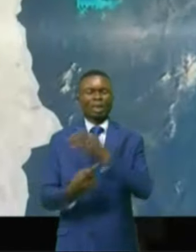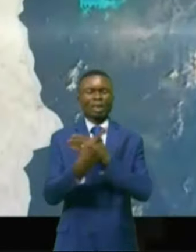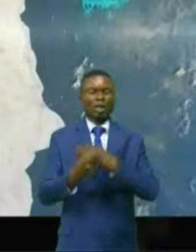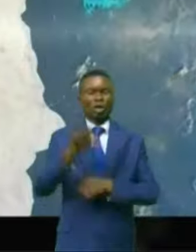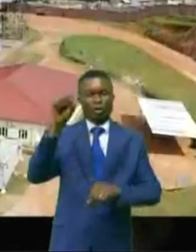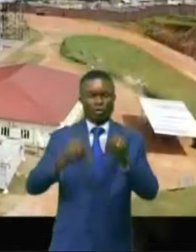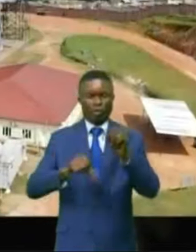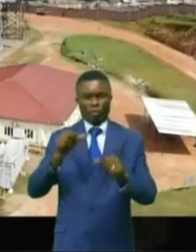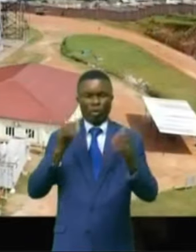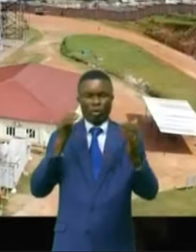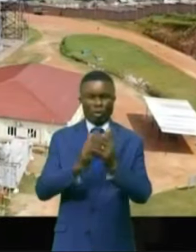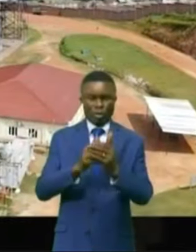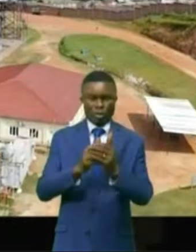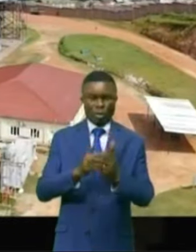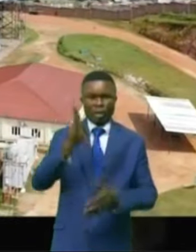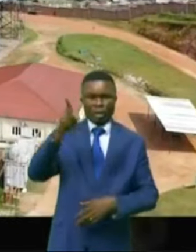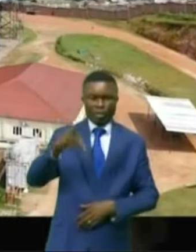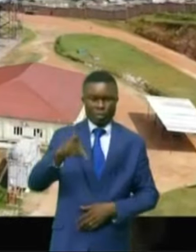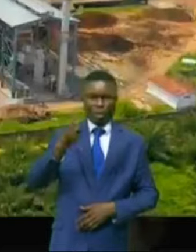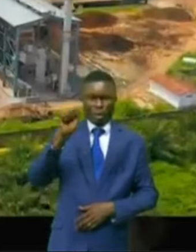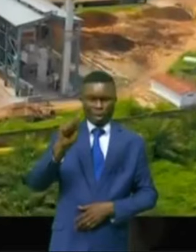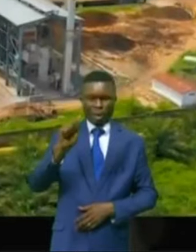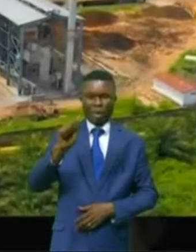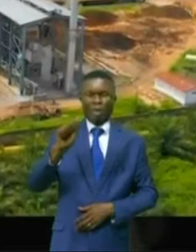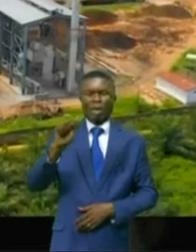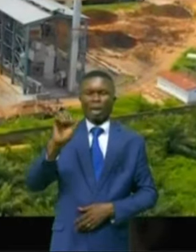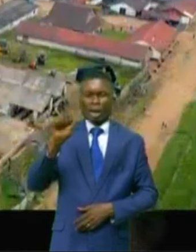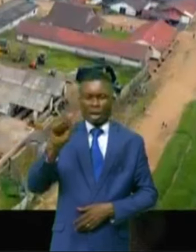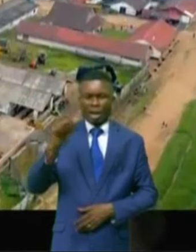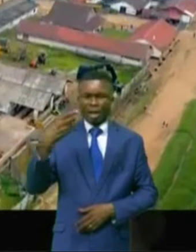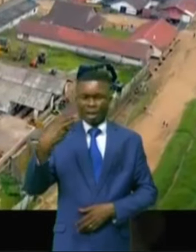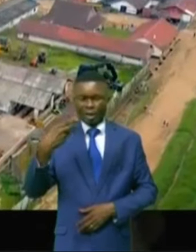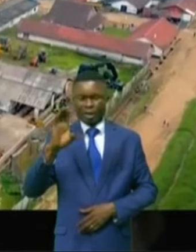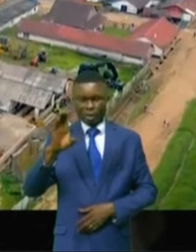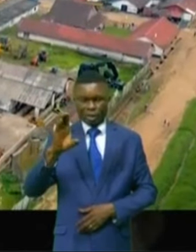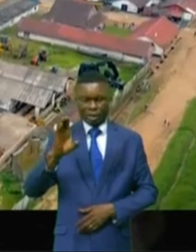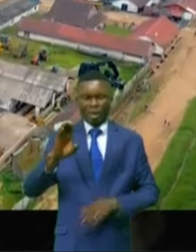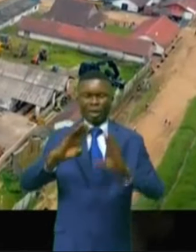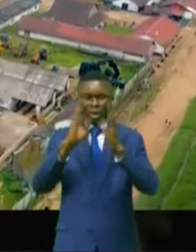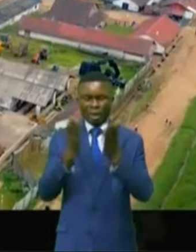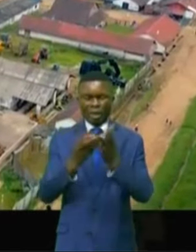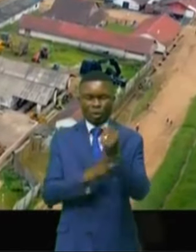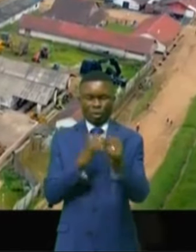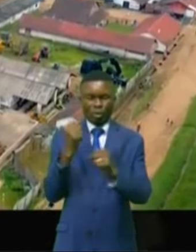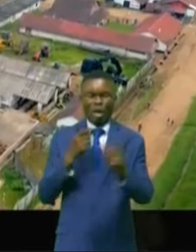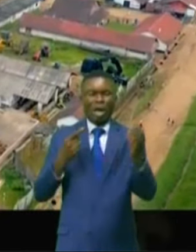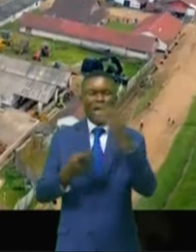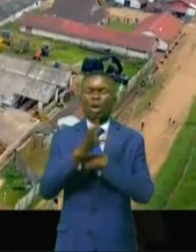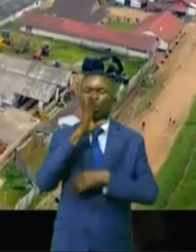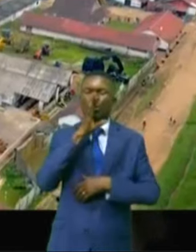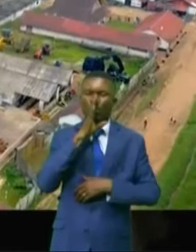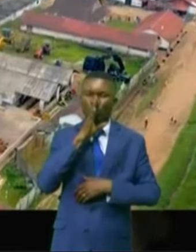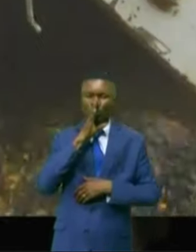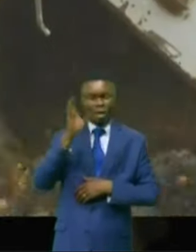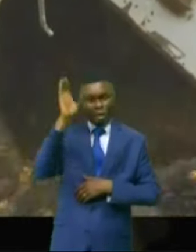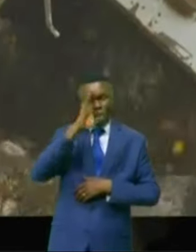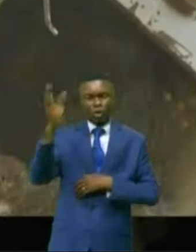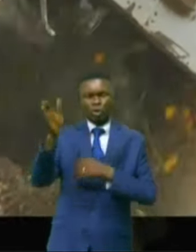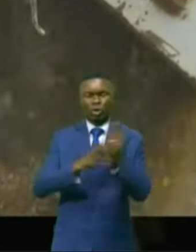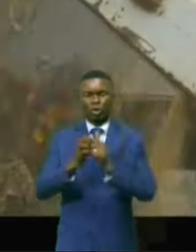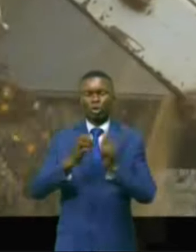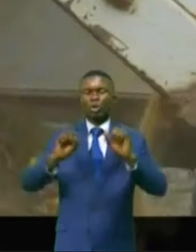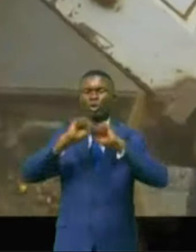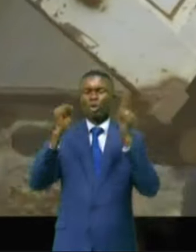été portées contre PHC et son équipe dirigeante. Ces accusations sont fausses et ne visent qu'à déstabiliser la